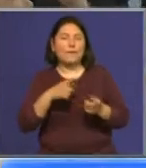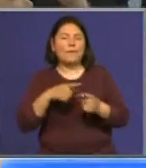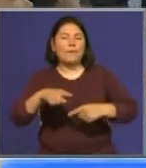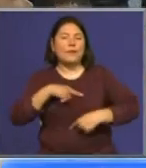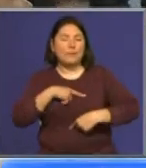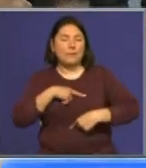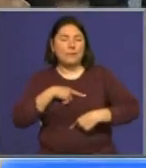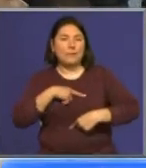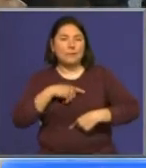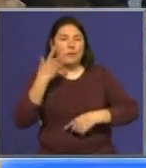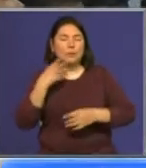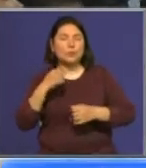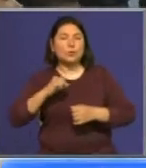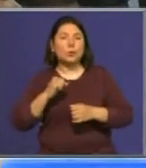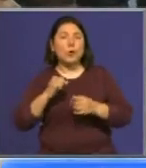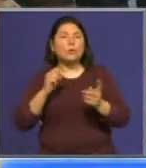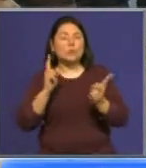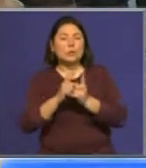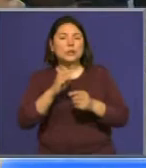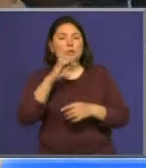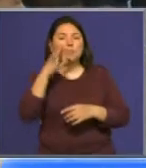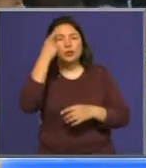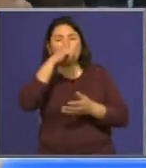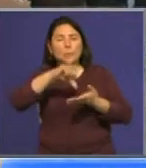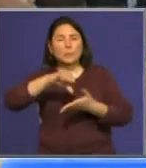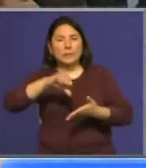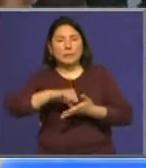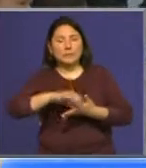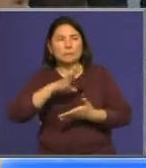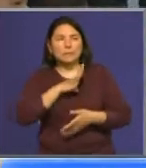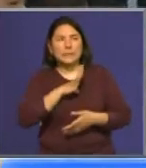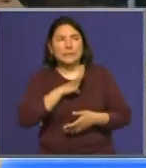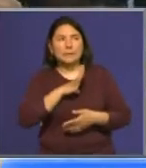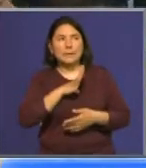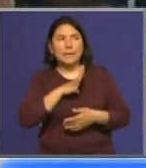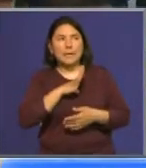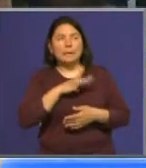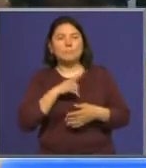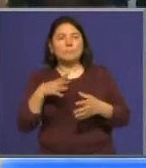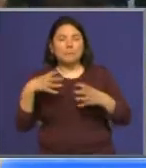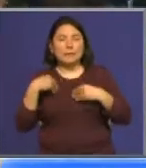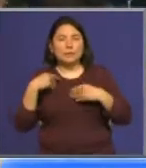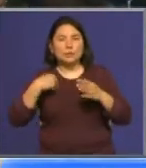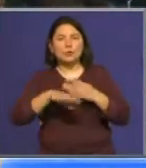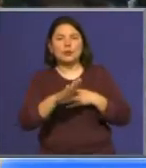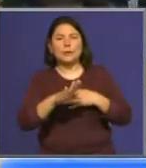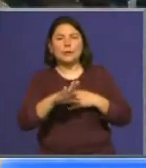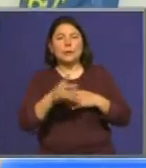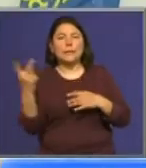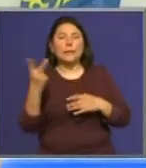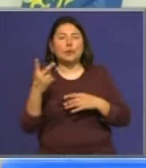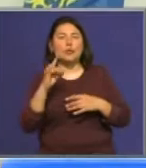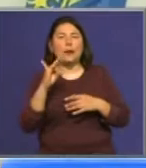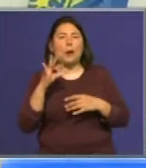финалда осы жекпе-жекке қатысатын досыммен бірге шықтым. Оны екінші